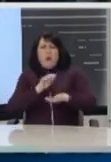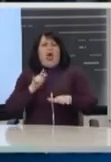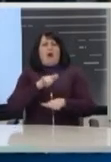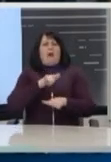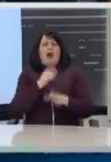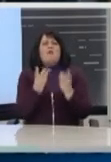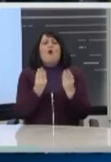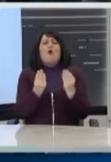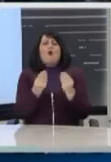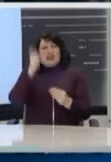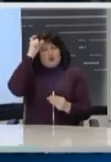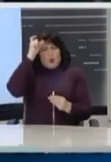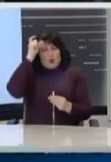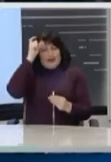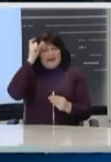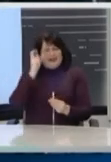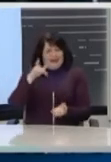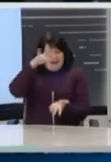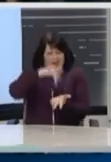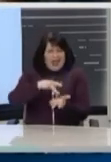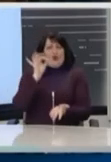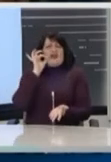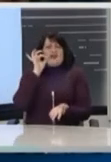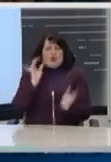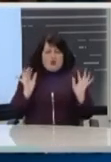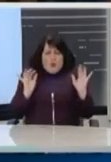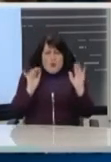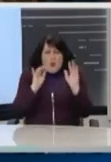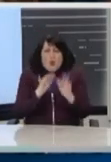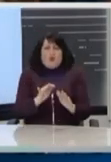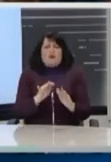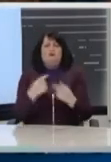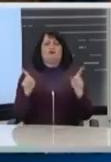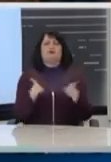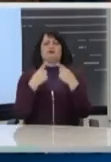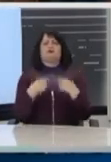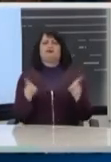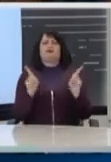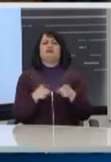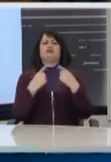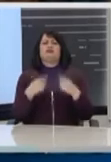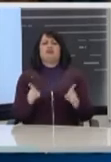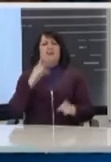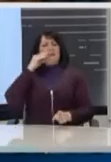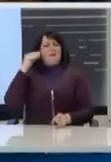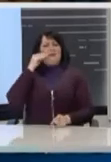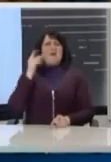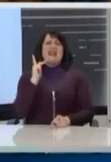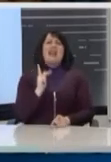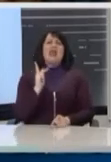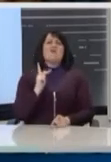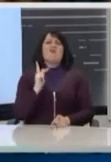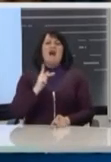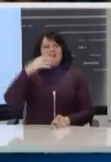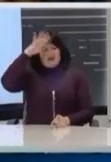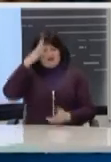αεροπλάνα, τραγούδαγαν μέσα στο κέντρο της Θεσσαλονίκης το εμβατήριο «Γιασά Μουσταφά Κεμάλ, Πασά